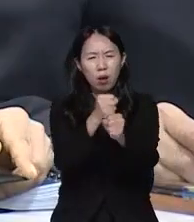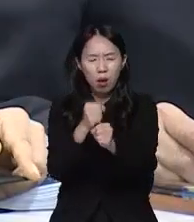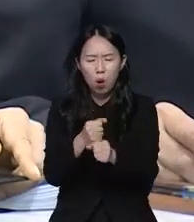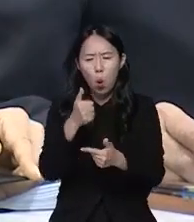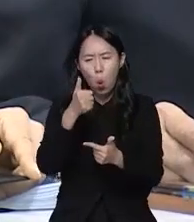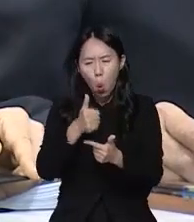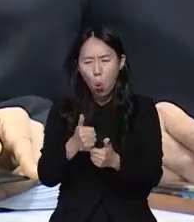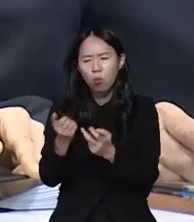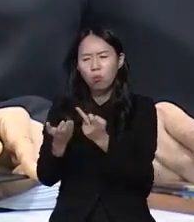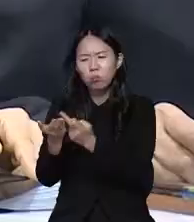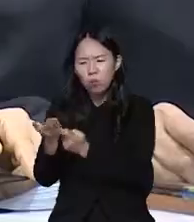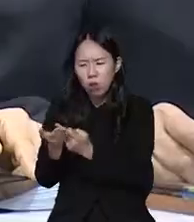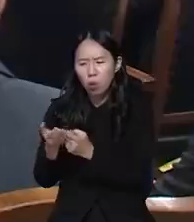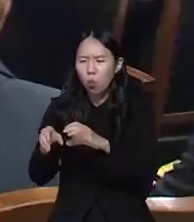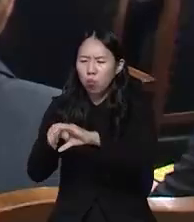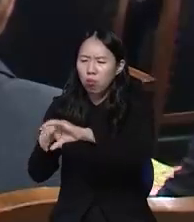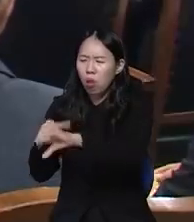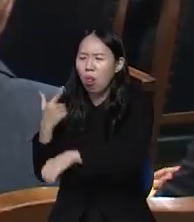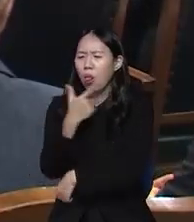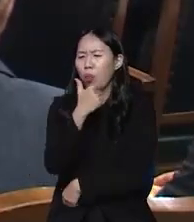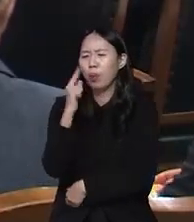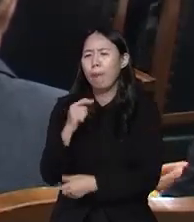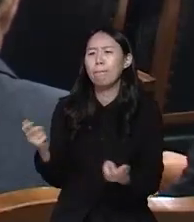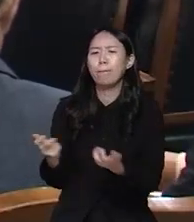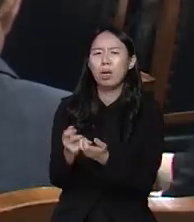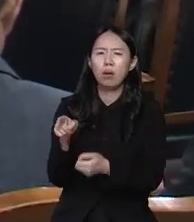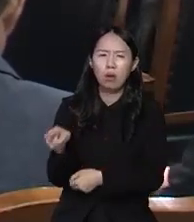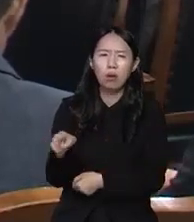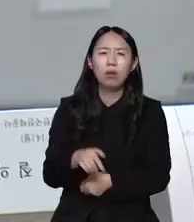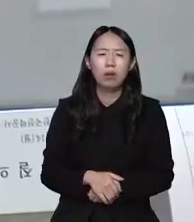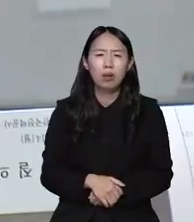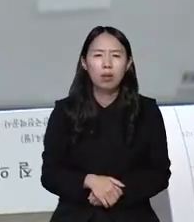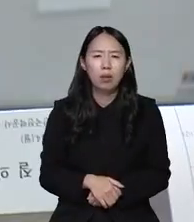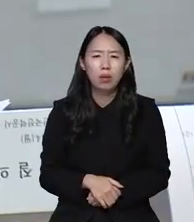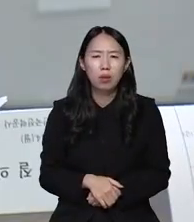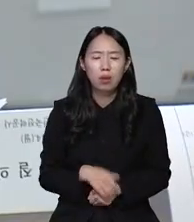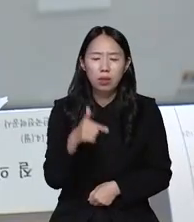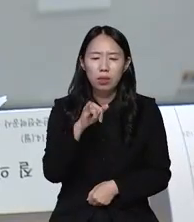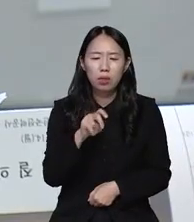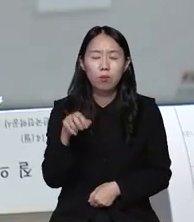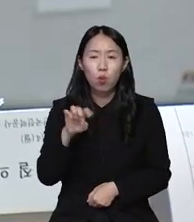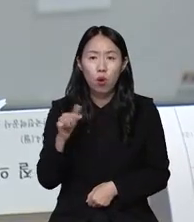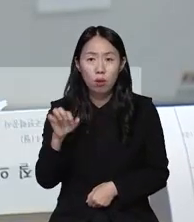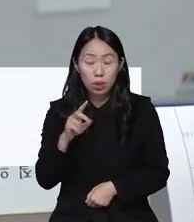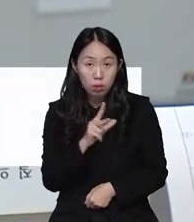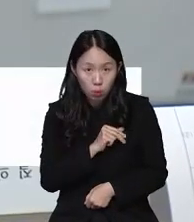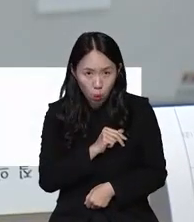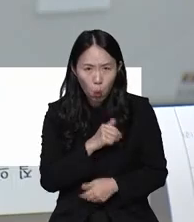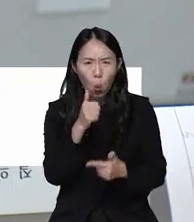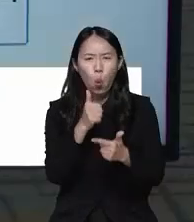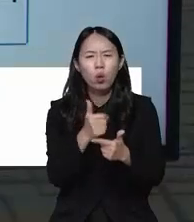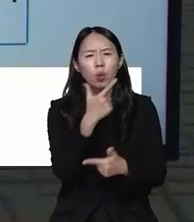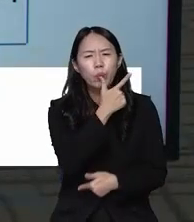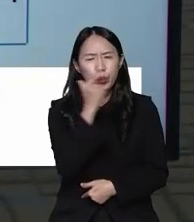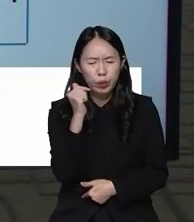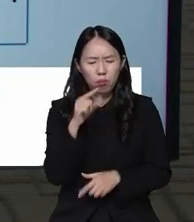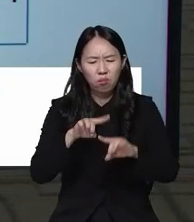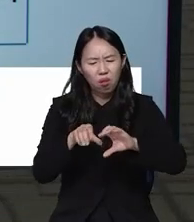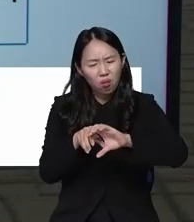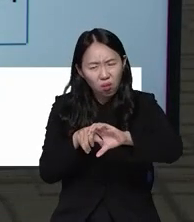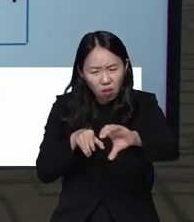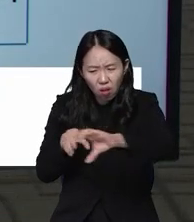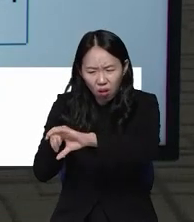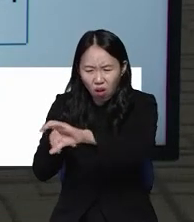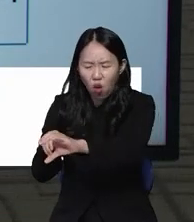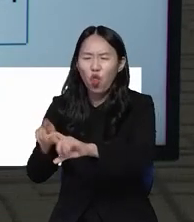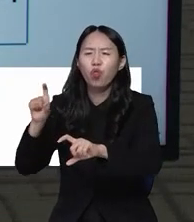등의 전력개통 포화 문제가 발생했다는 분석도 나왔습니다. 김원희 의원은 호남에 절대적으로 부족한 송배전